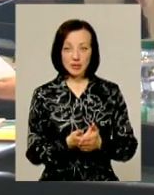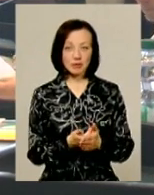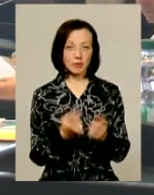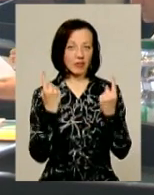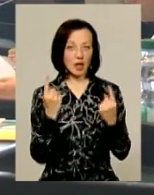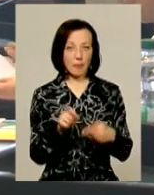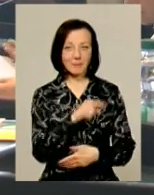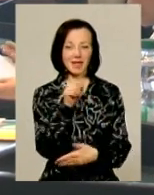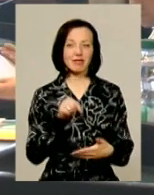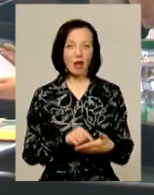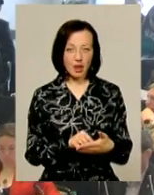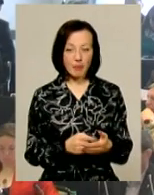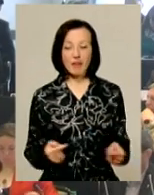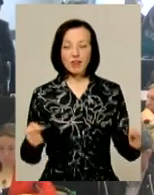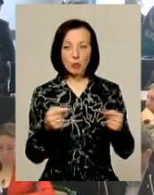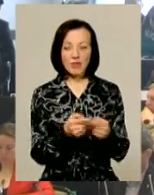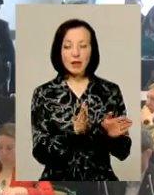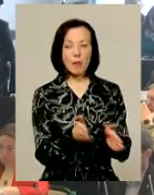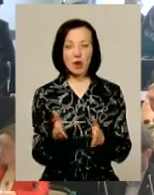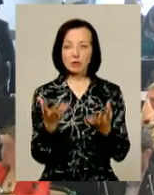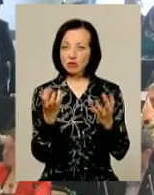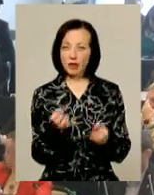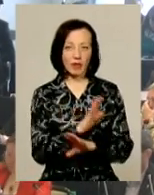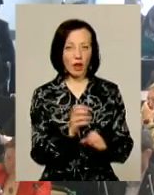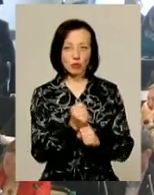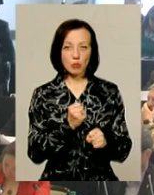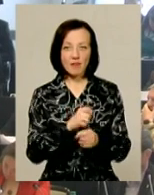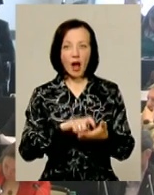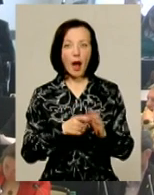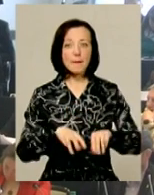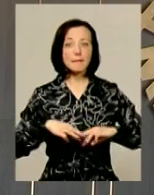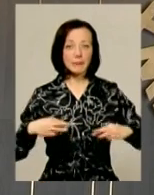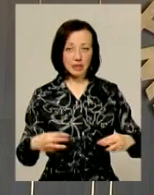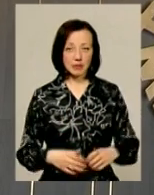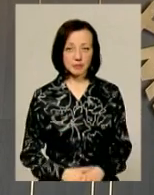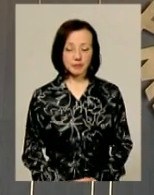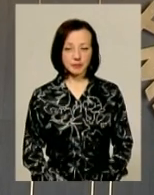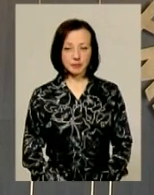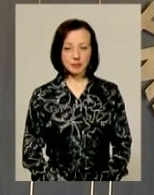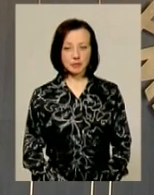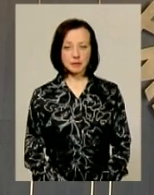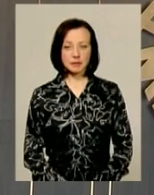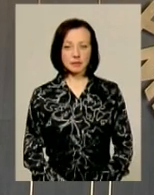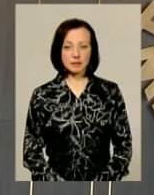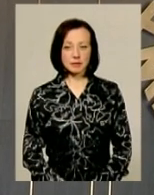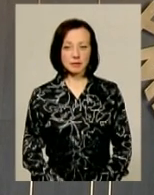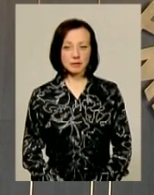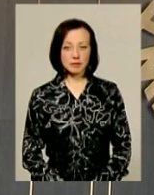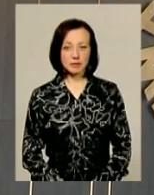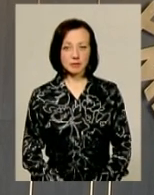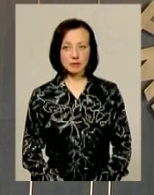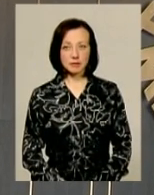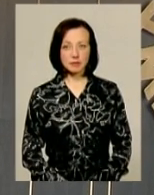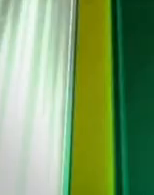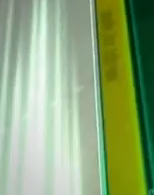під великим питанням, адже відповідний механізм ще не розробив Кабмін. Світлана Русіна, Володимир Саприкін для інформаційного